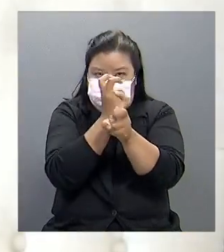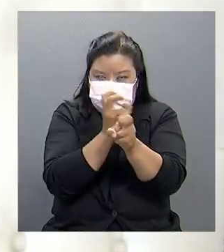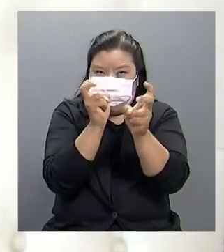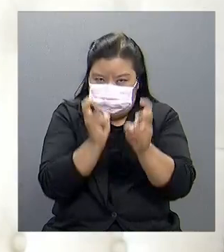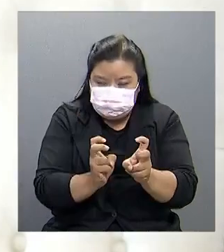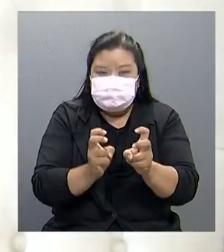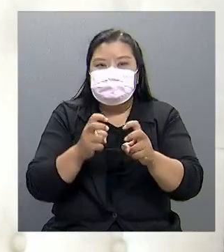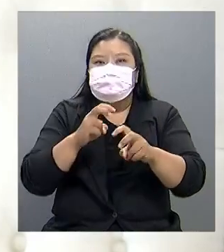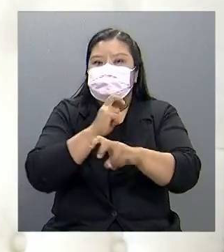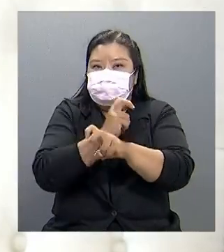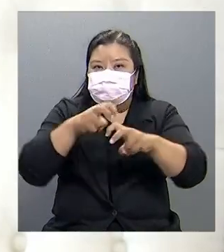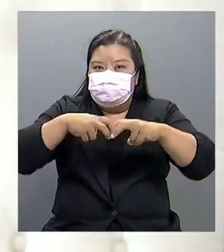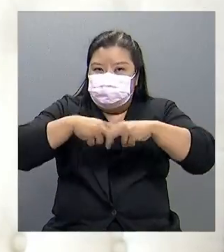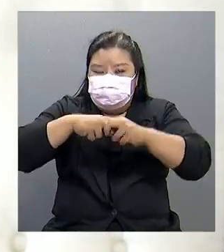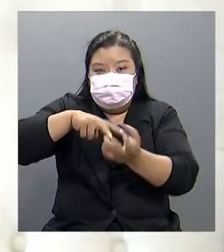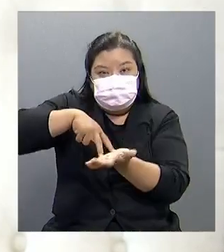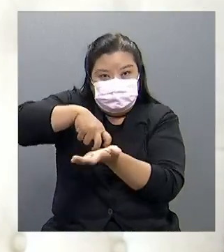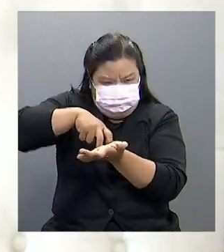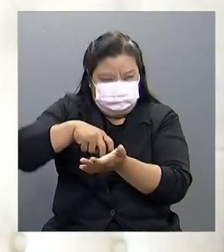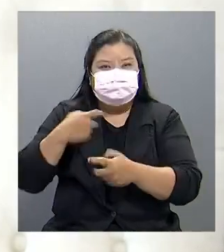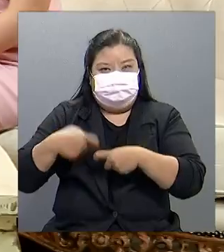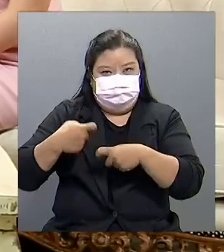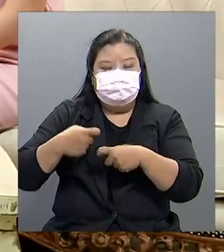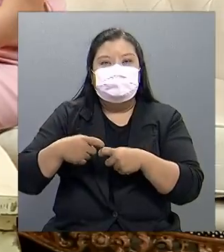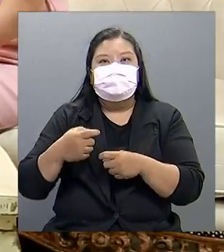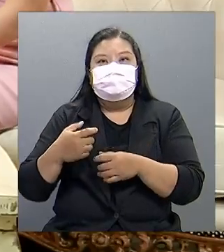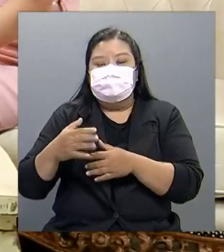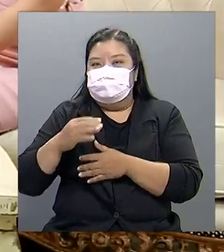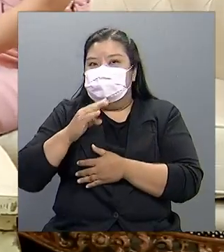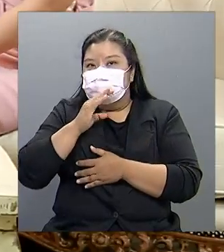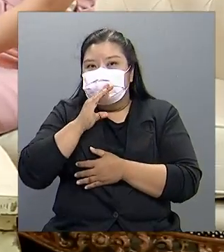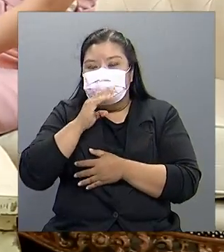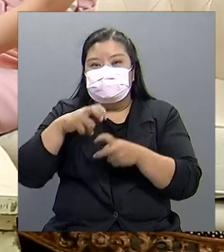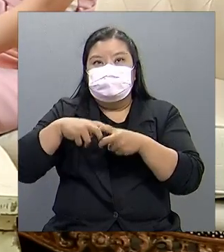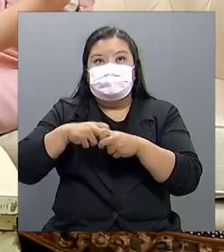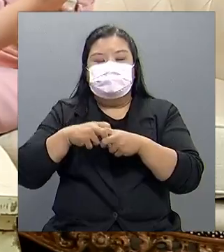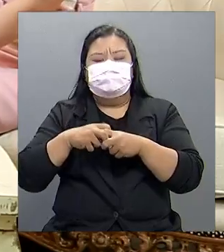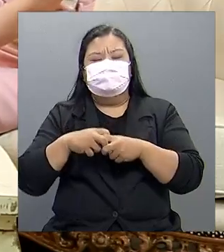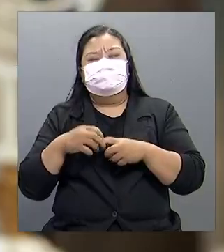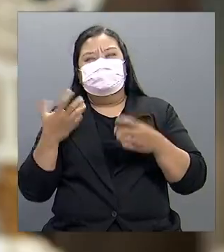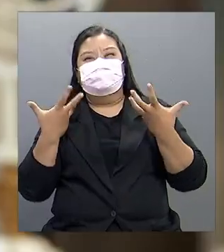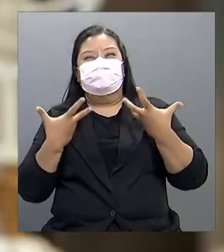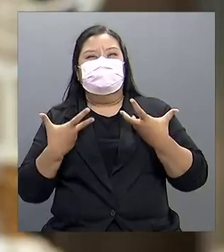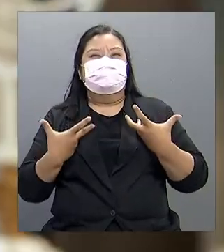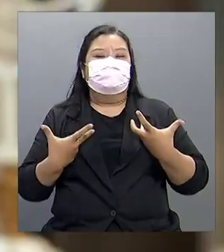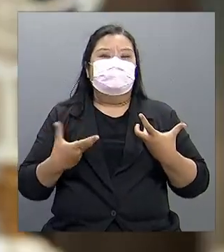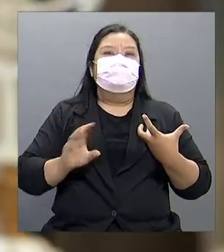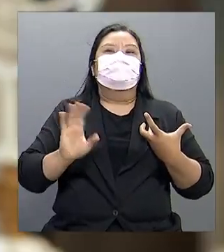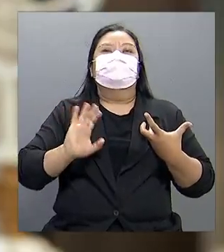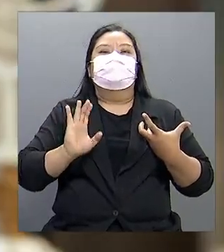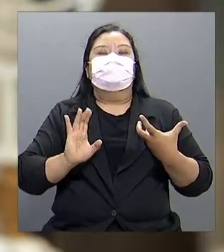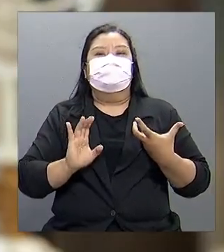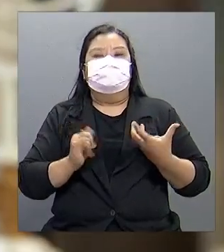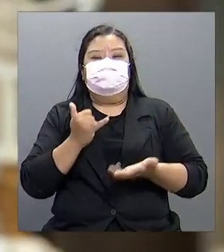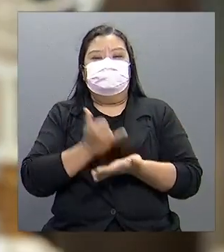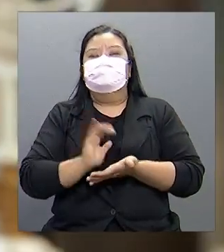ไปแล้วเนี่ยหรือหลังมีปัญหาไปแล้วเขาก็จะหยุดนั่งพื้นไปเองเพราะเขามีปัญหาไปแล้ว มีปัญหาไปแล้วแต่เราควรที่จะแก้ปัญหา